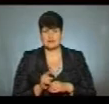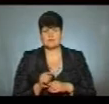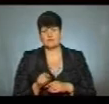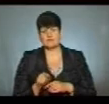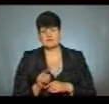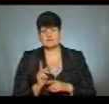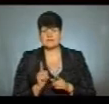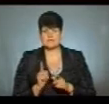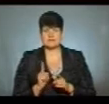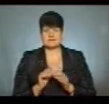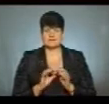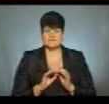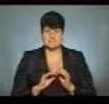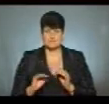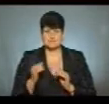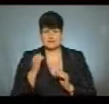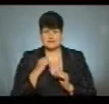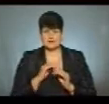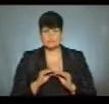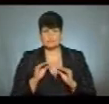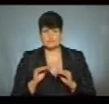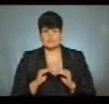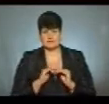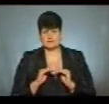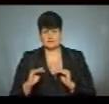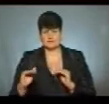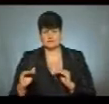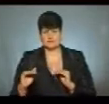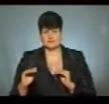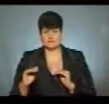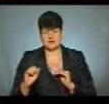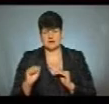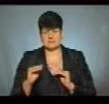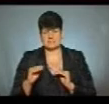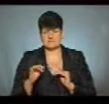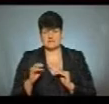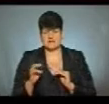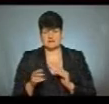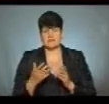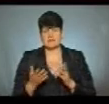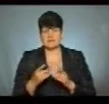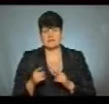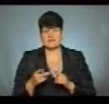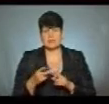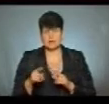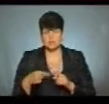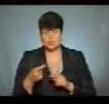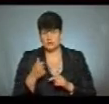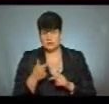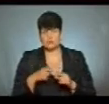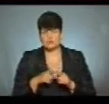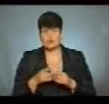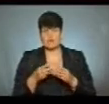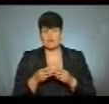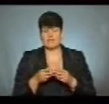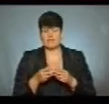тільки відфрезерували старе покриття і положили вирівнюючий шар з асфальтобетону, який, скажімо, на другий рік вже почав втрачати